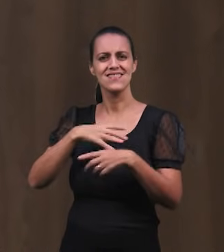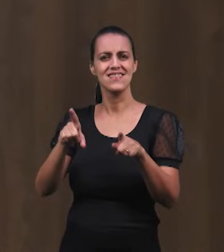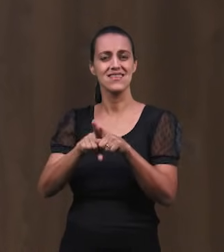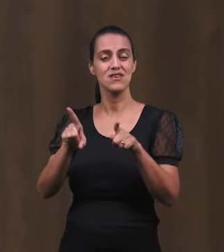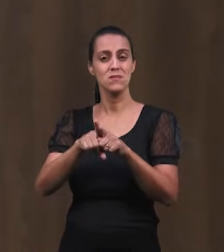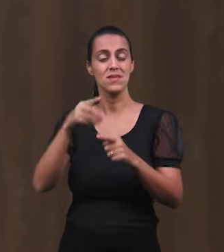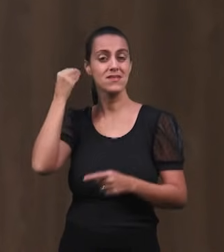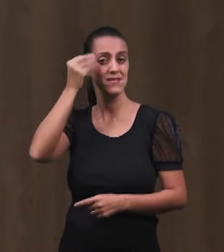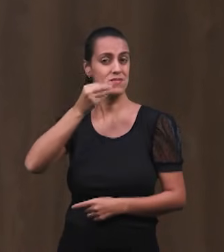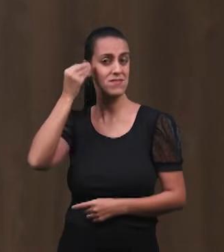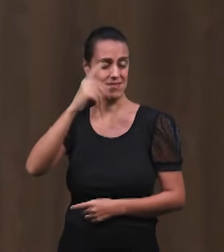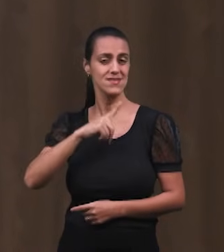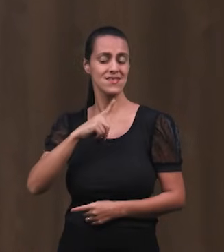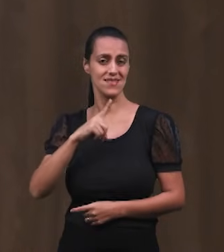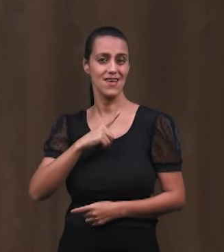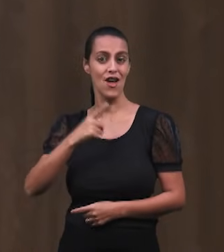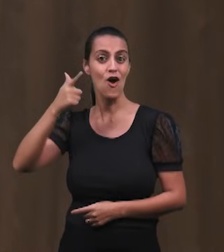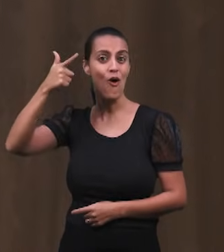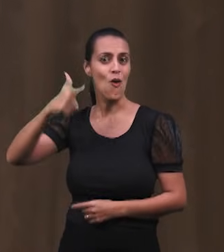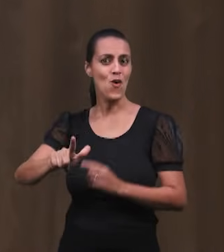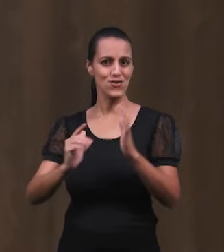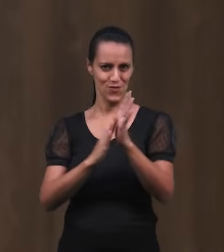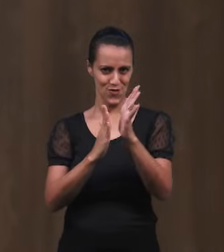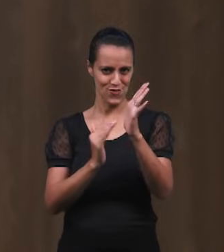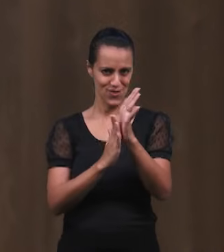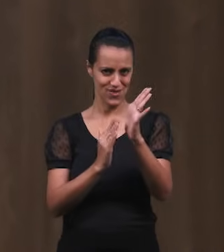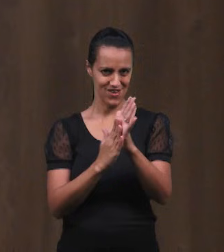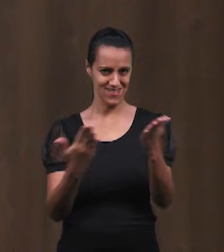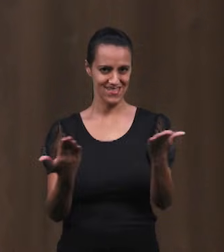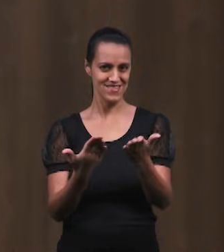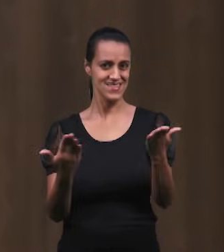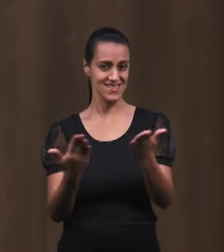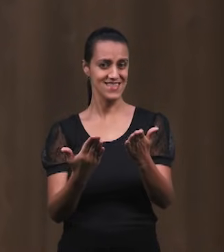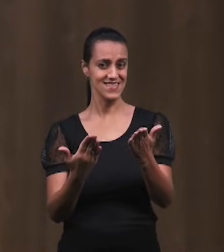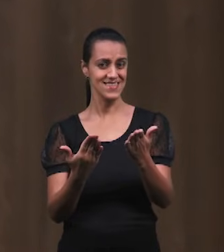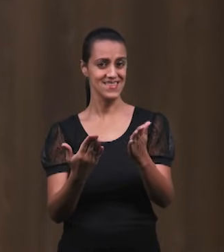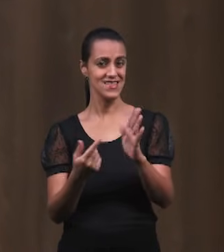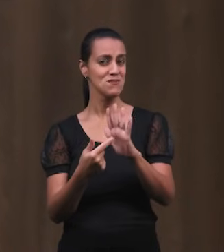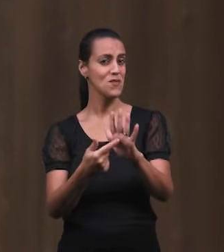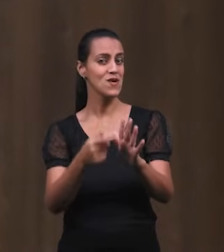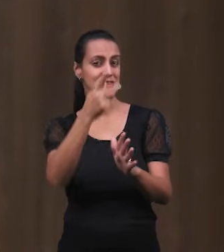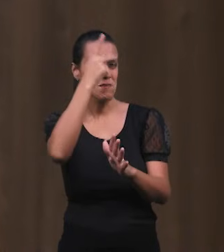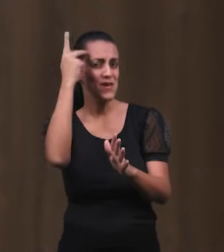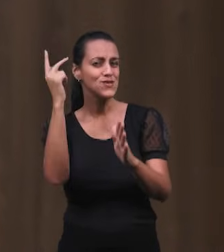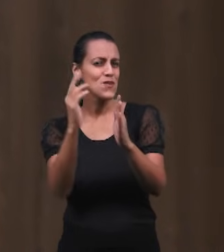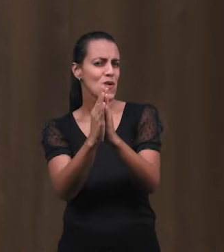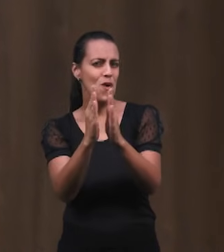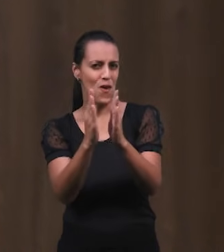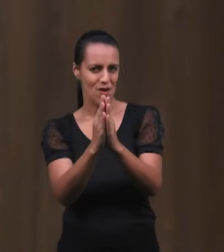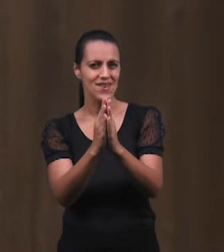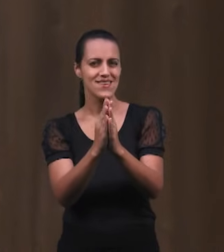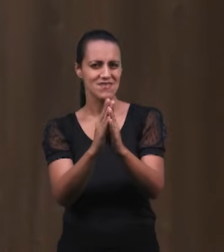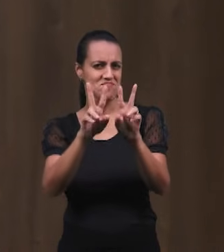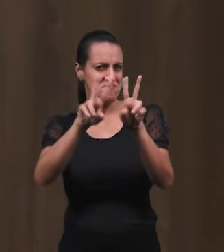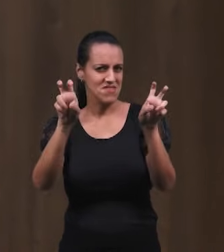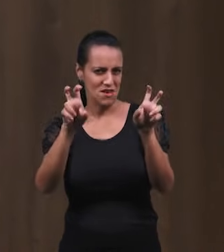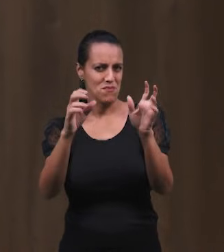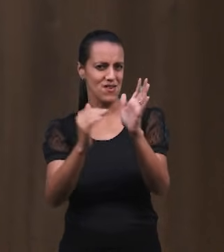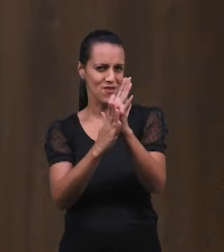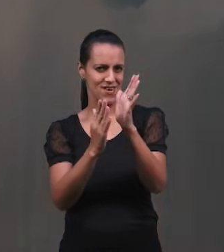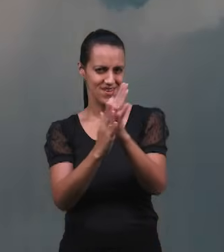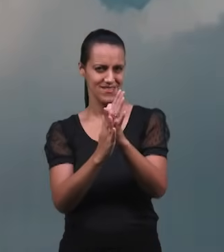avoir une expérience avec Dieu. Nous allons chanter encore une louange au Seigneur, la louange qui parle de celui qui prie et entend la voix du Seigneur Dieu.